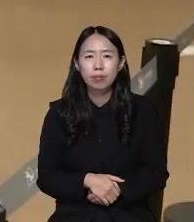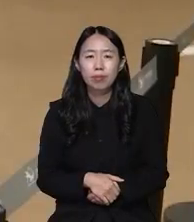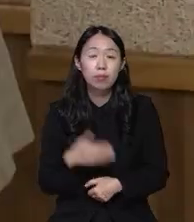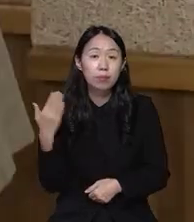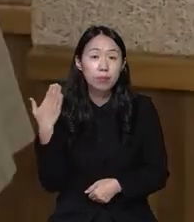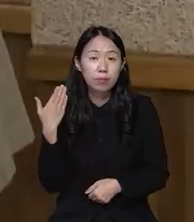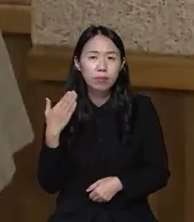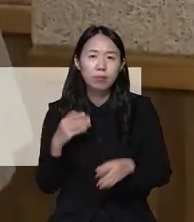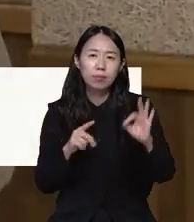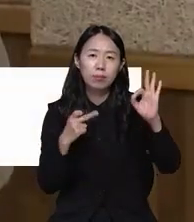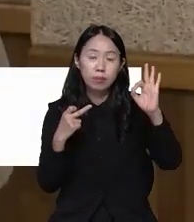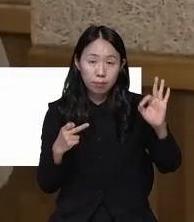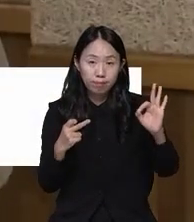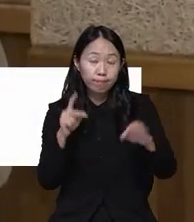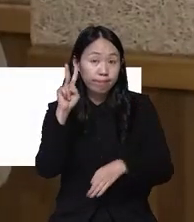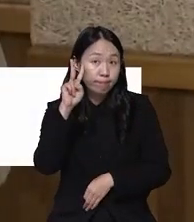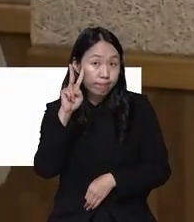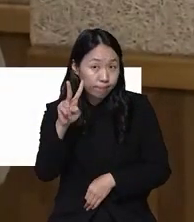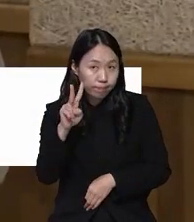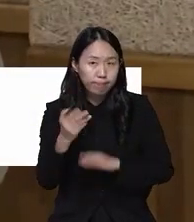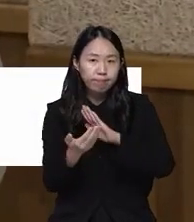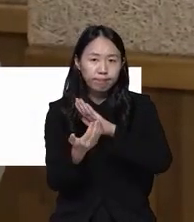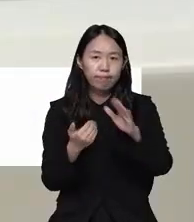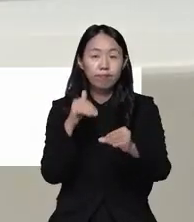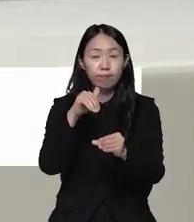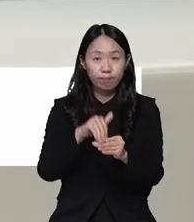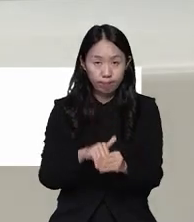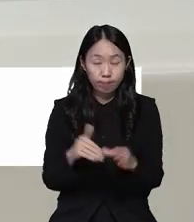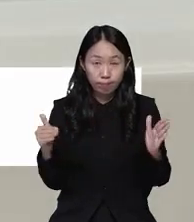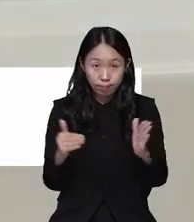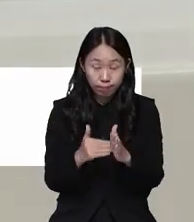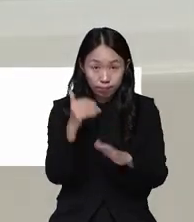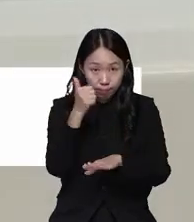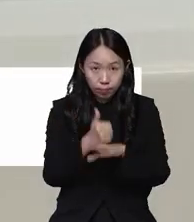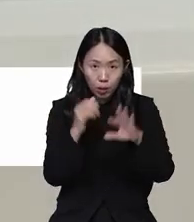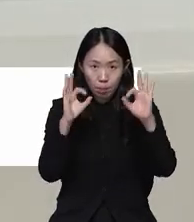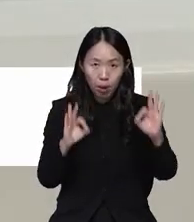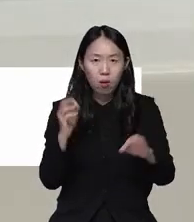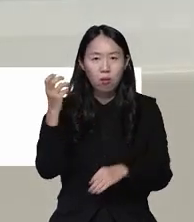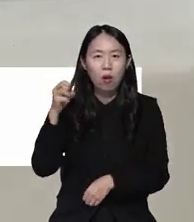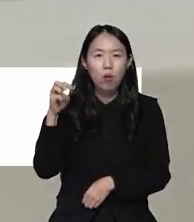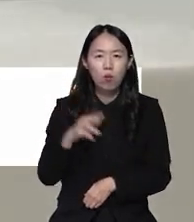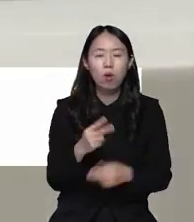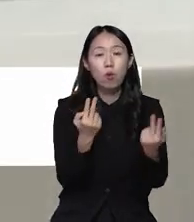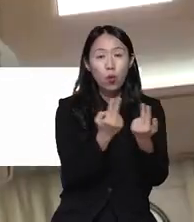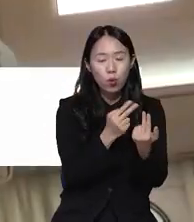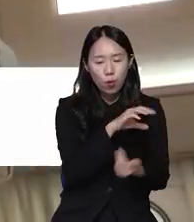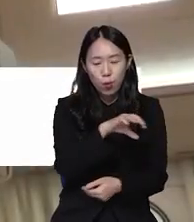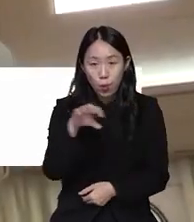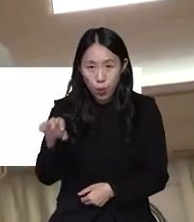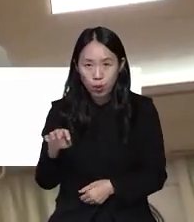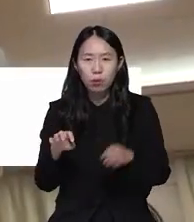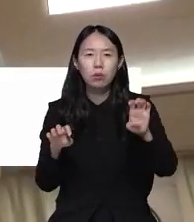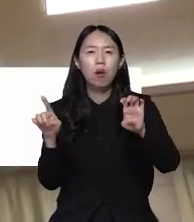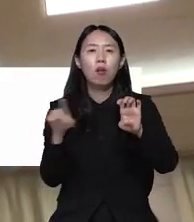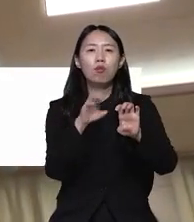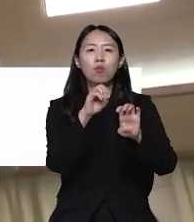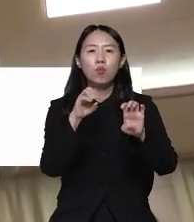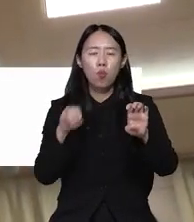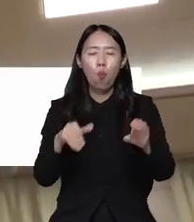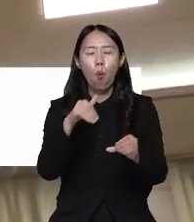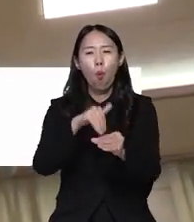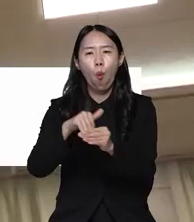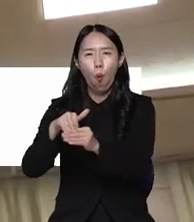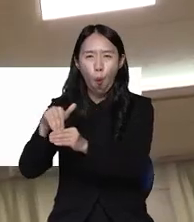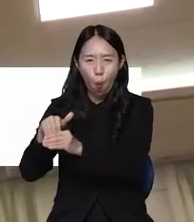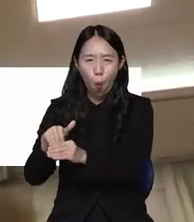지난 12일 끝난 이틀간의 군수 재선거 사전투표 결과 영광과 곡성 두 곳 모두 40%가 넘는